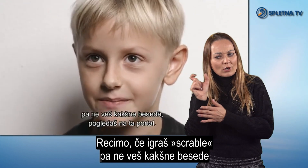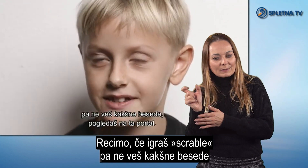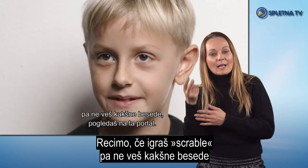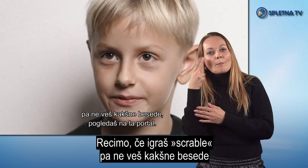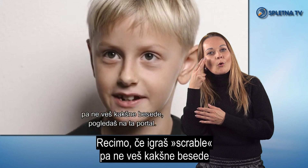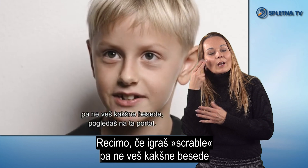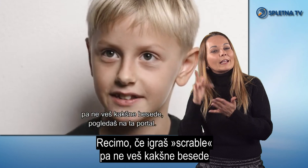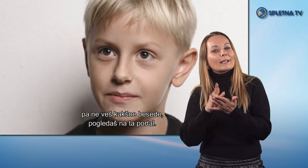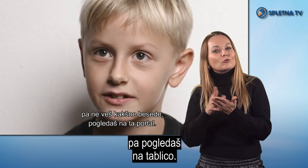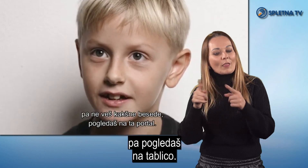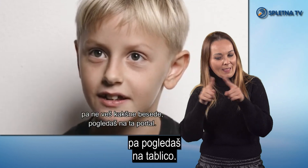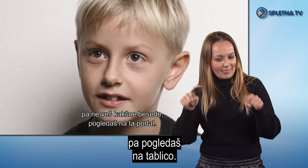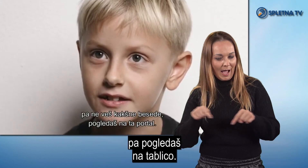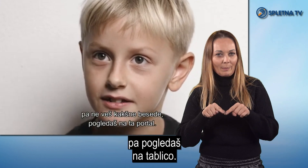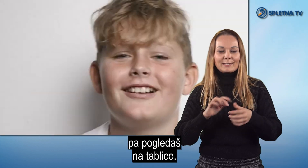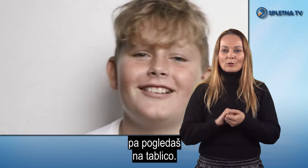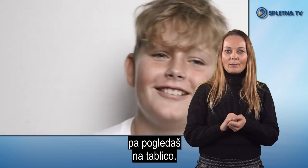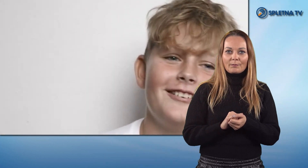veš, kakšne besede pogledaš na ta portal.